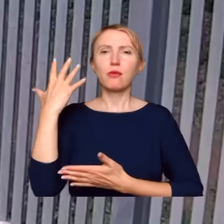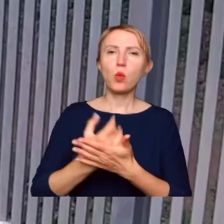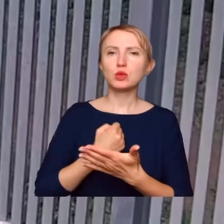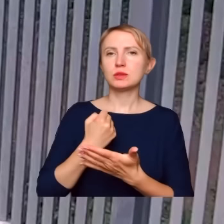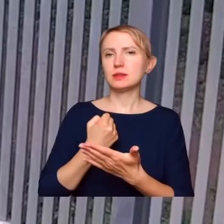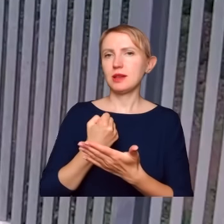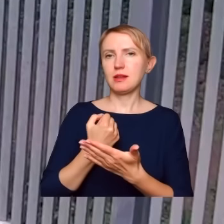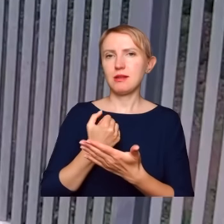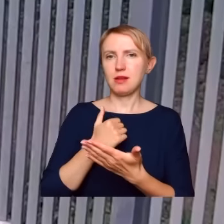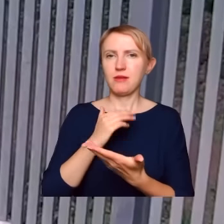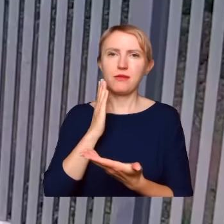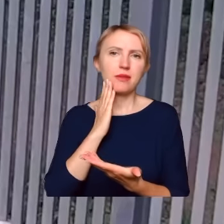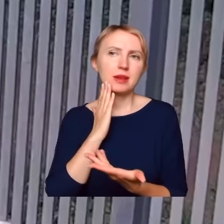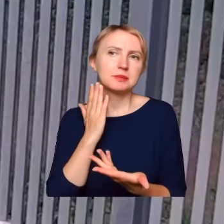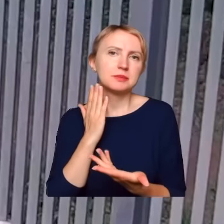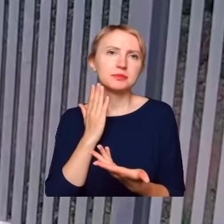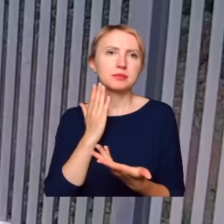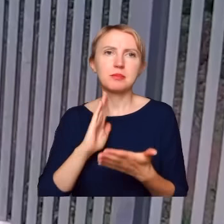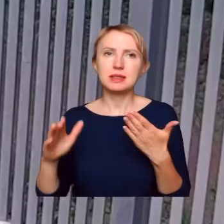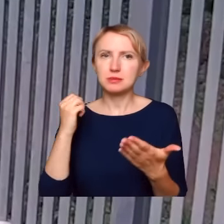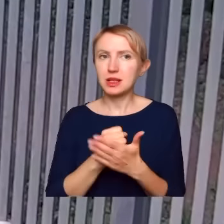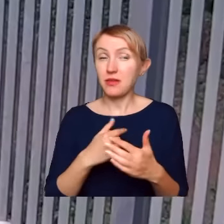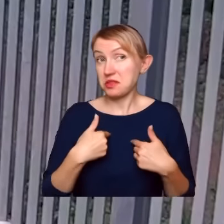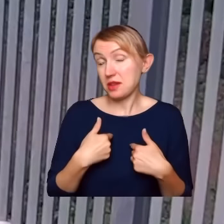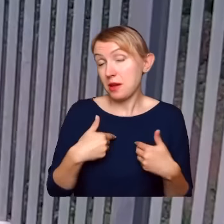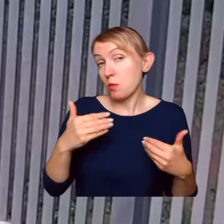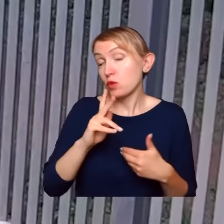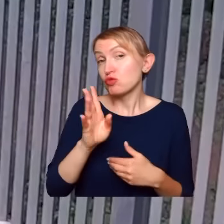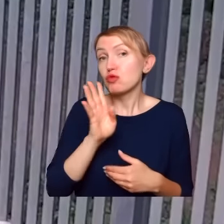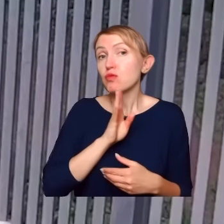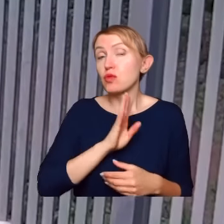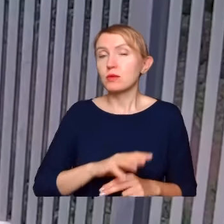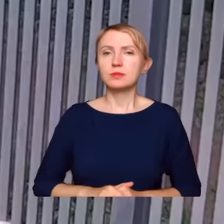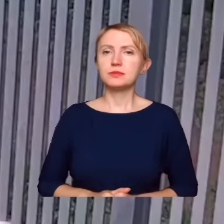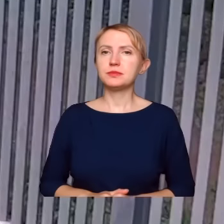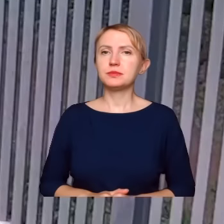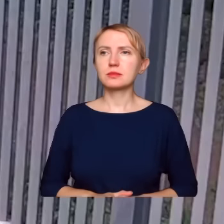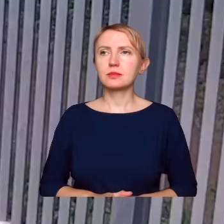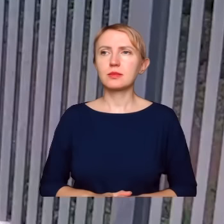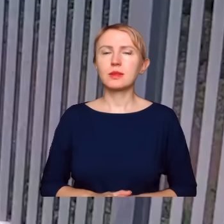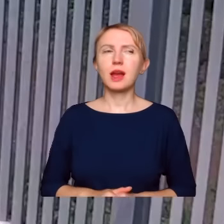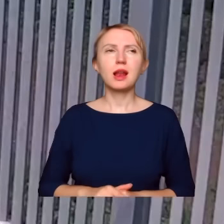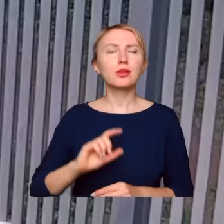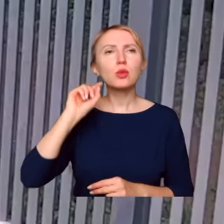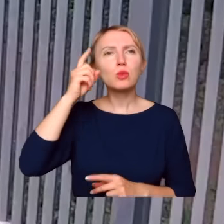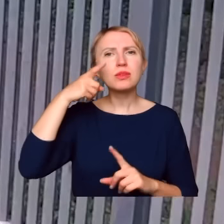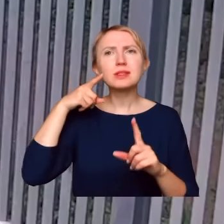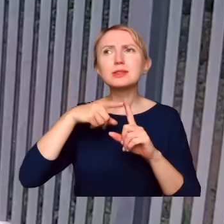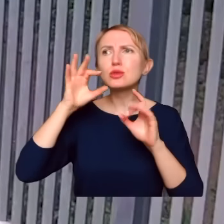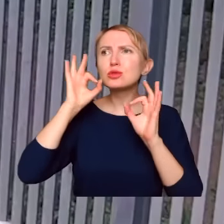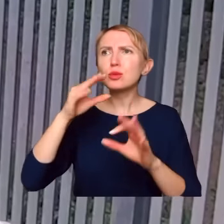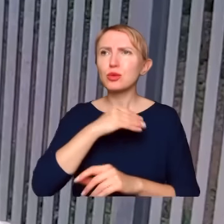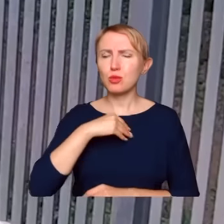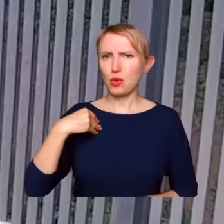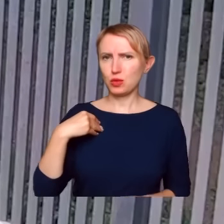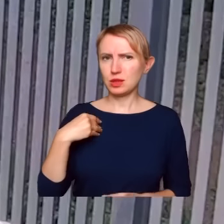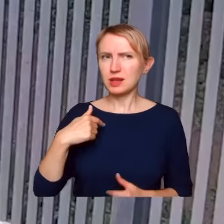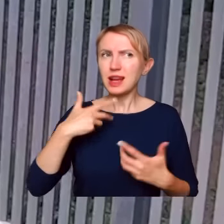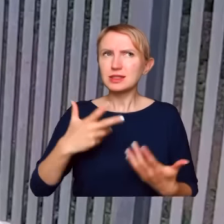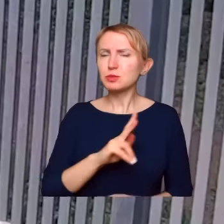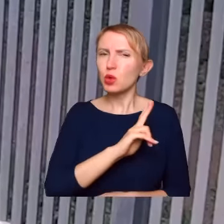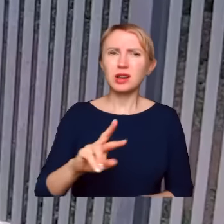w sposób, no, pozaprawny przeze mnie. To nie o to chodzi. Tu chodzi o dobro Polski. Ja proszę, by ktoś naprawdę zrozumiał i ktoś